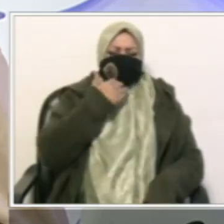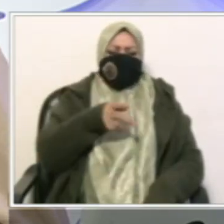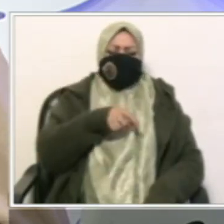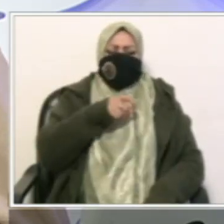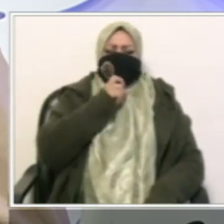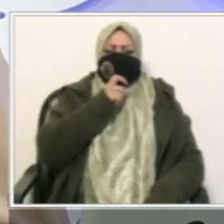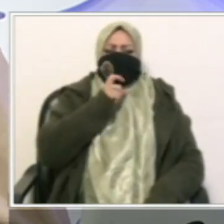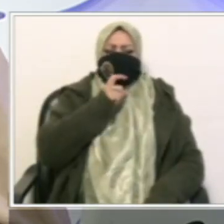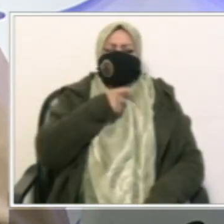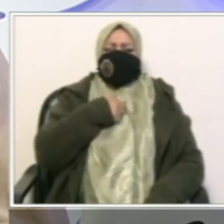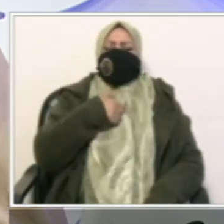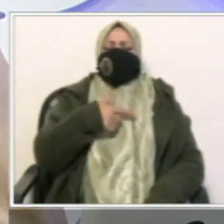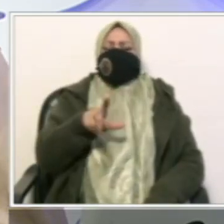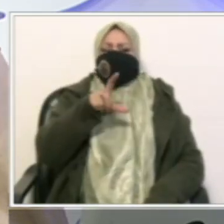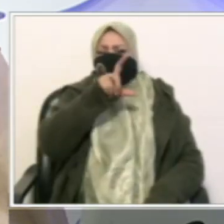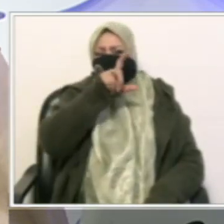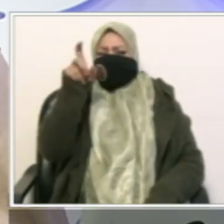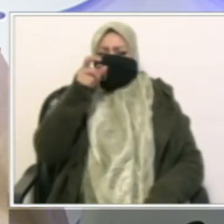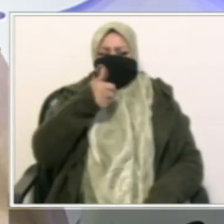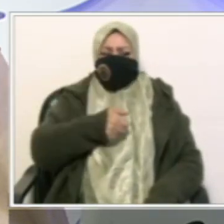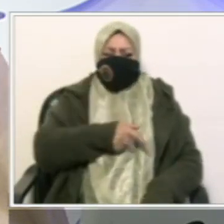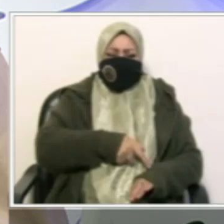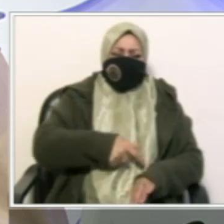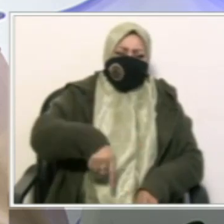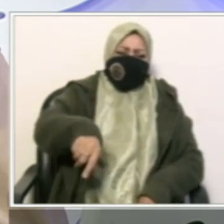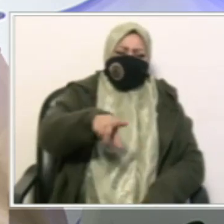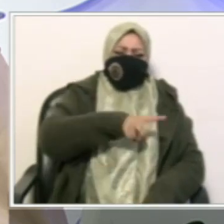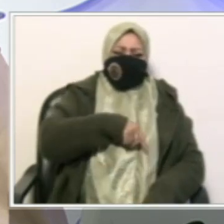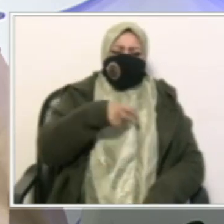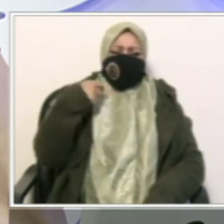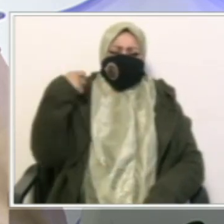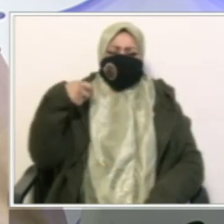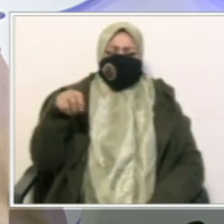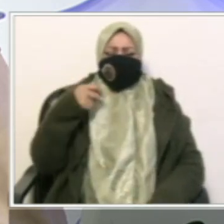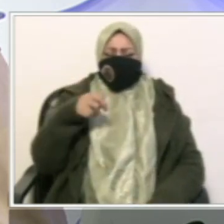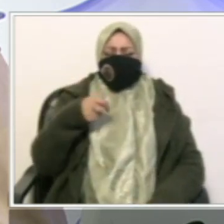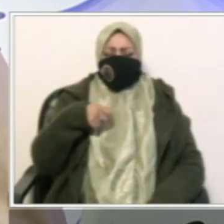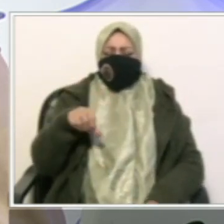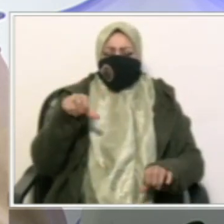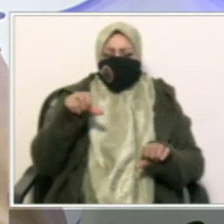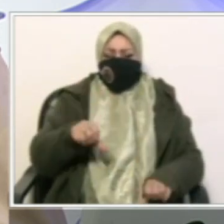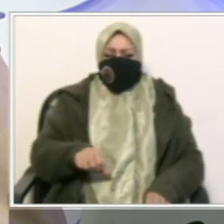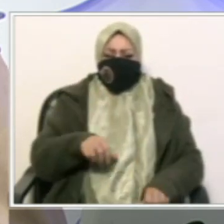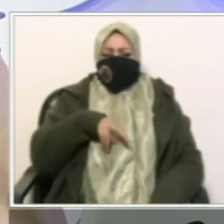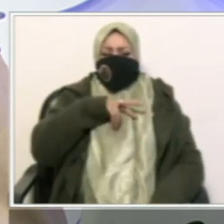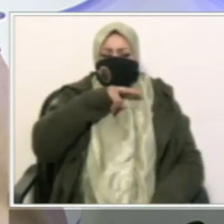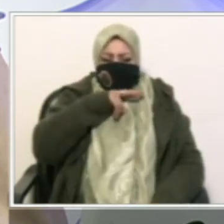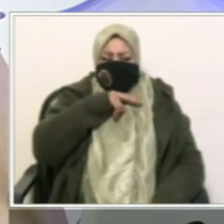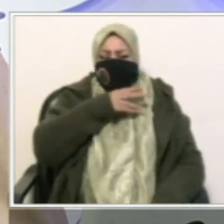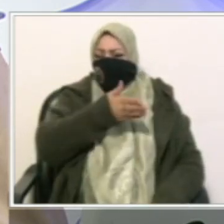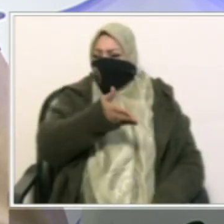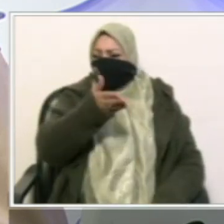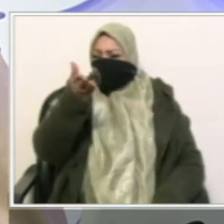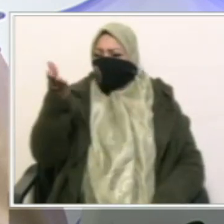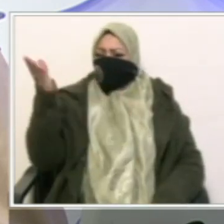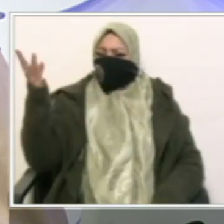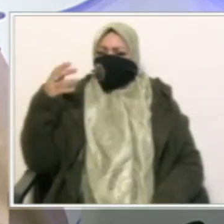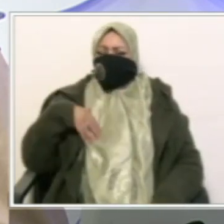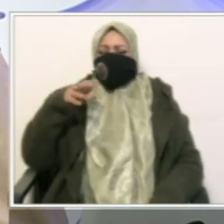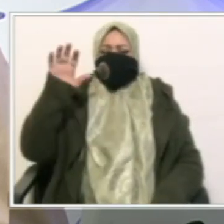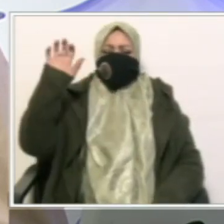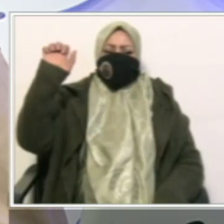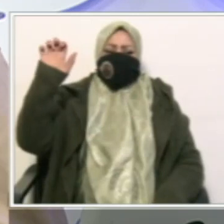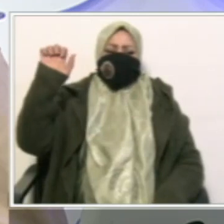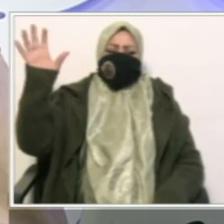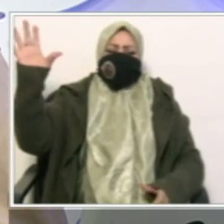ووزراؤه، تخاذلوا وانبطحوا للغرب ولأعداء الإسلام أيما انبطاح، لكن الله عز